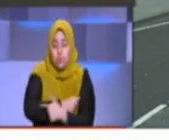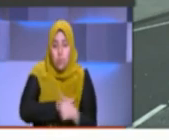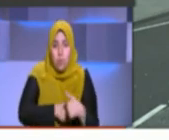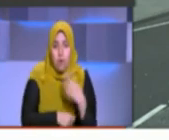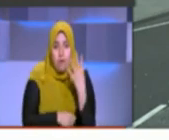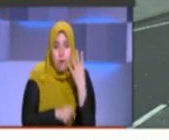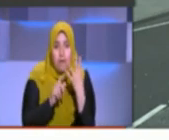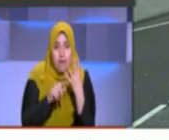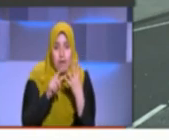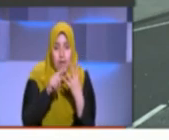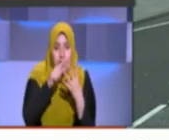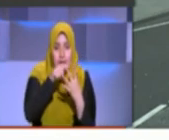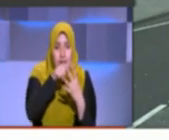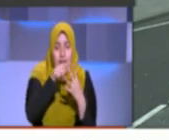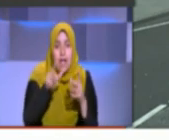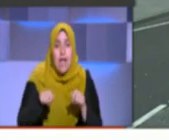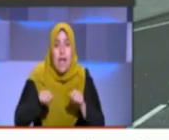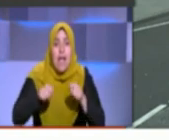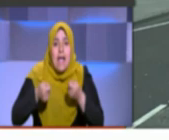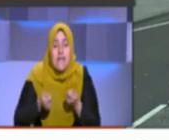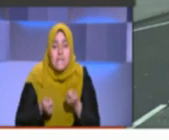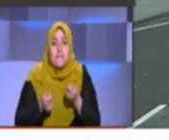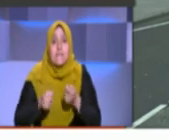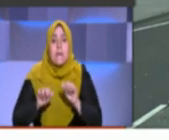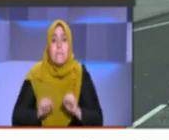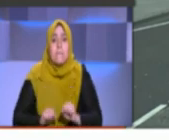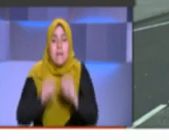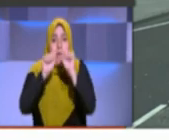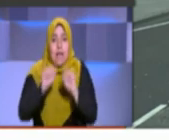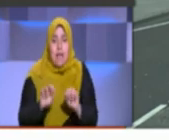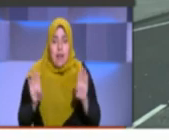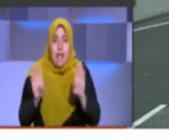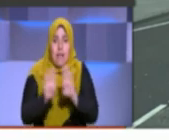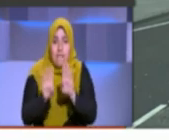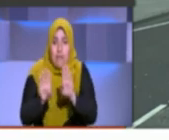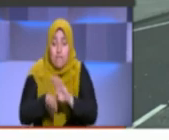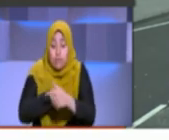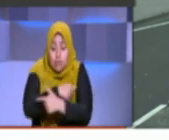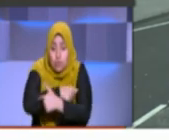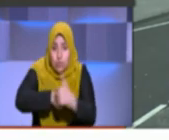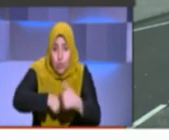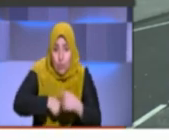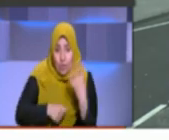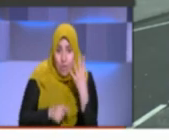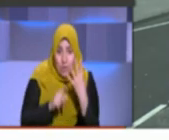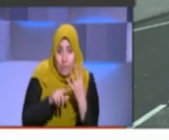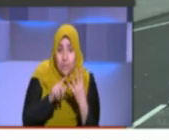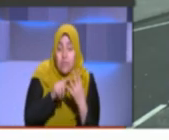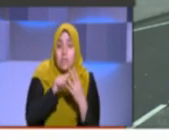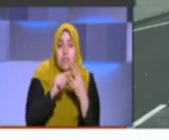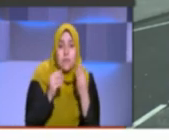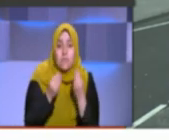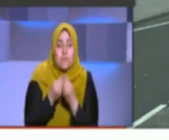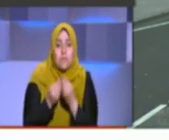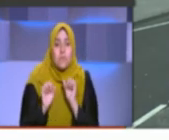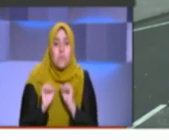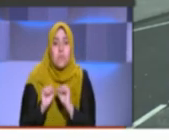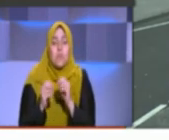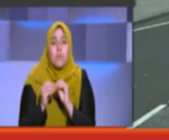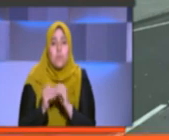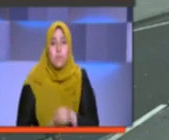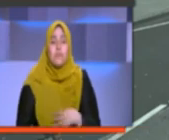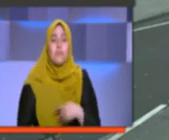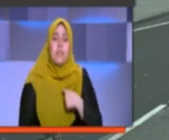الاسبوع الرابع من الاغلاق الاقتصادي في الولايات المتحده الامريكيه. اعتقد ده ليه علاقه مباشره بكلام حضرتك، انه لو